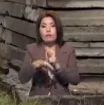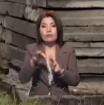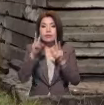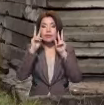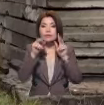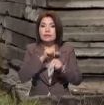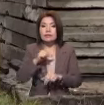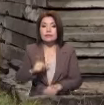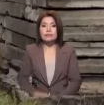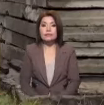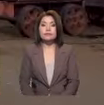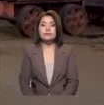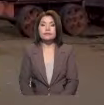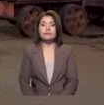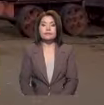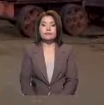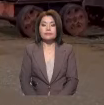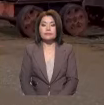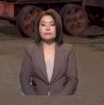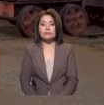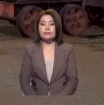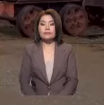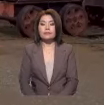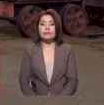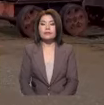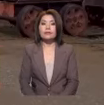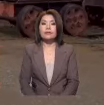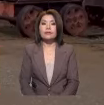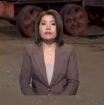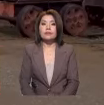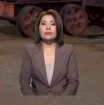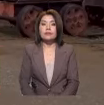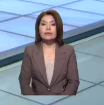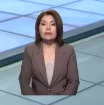отыр. Өзгеріс Қонар, Арман Екіп, Астана Таймс, Павлодар.